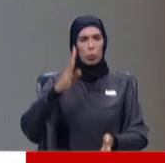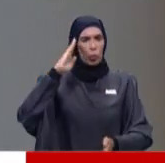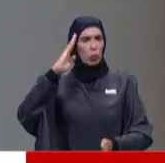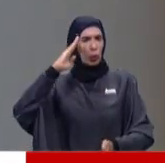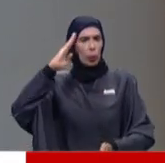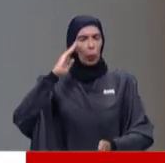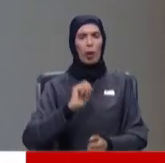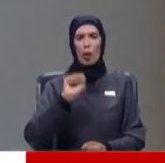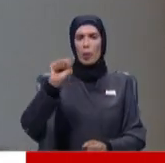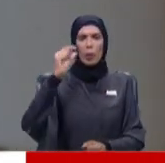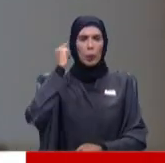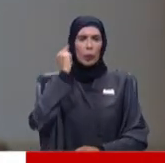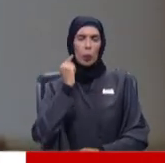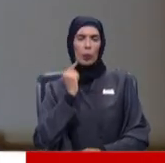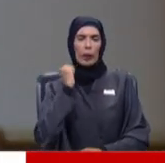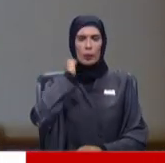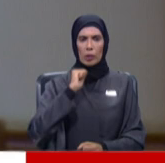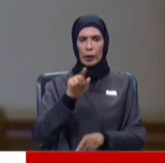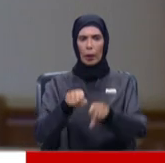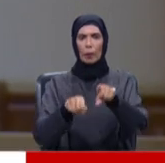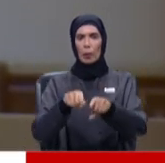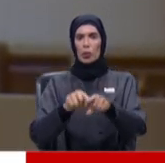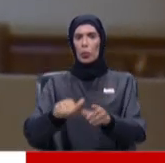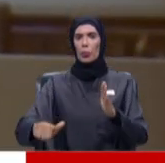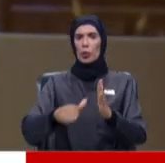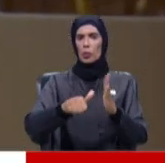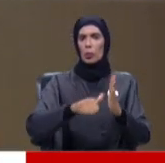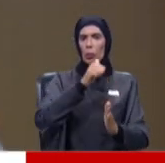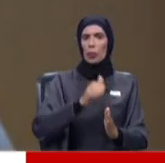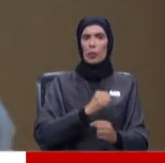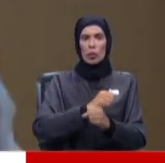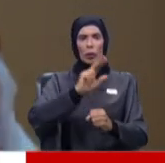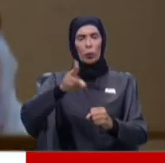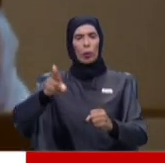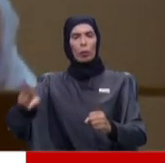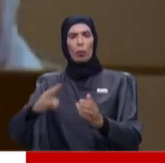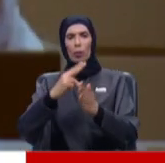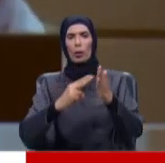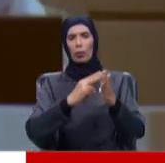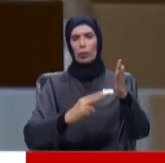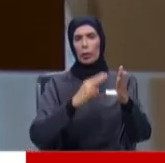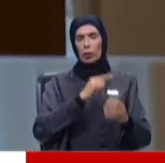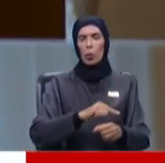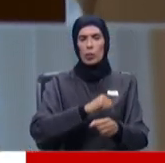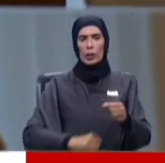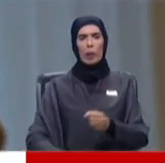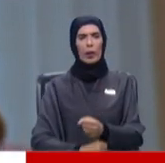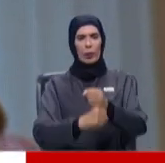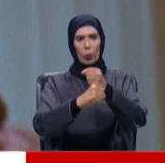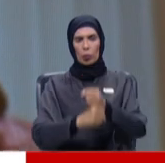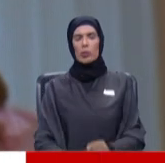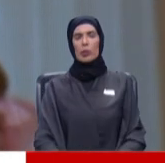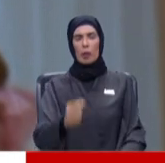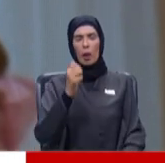وتقديره لدولة الإمارات العربية المتحدة الشقيقة على ما تم إنجازه من مشاريع وقرارات خلال فترة رؤسها